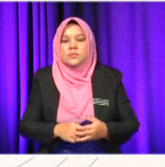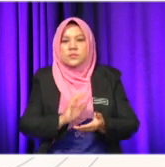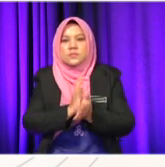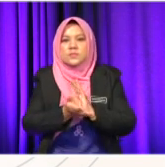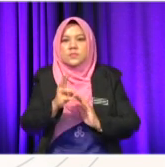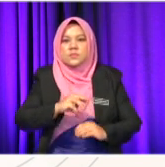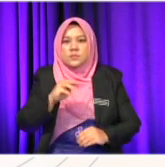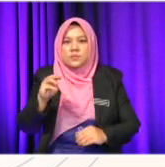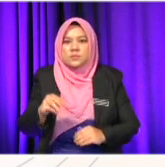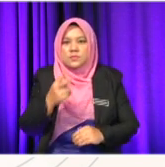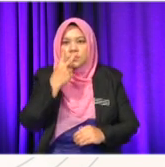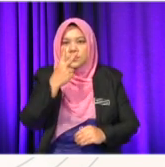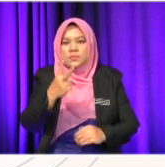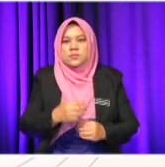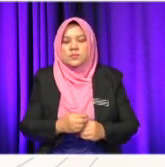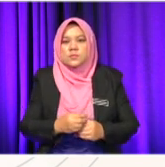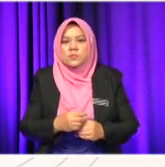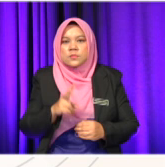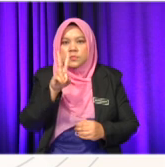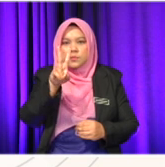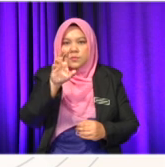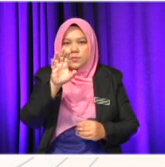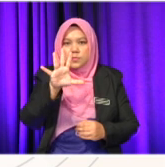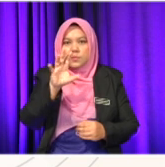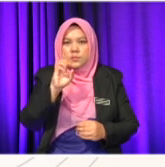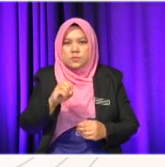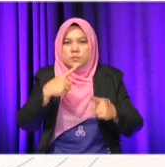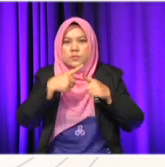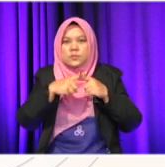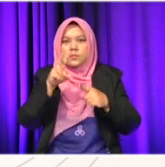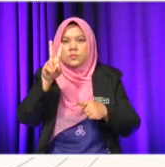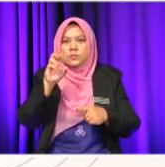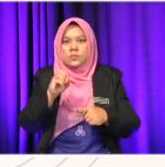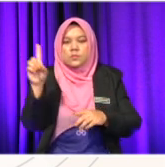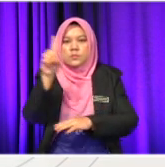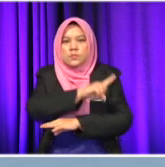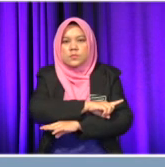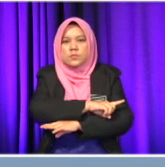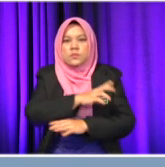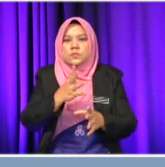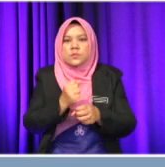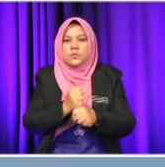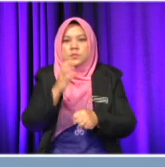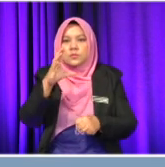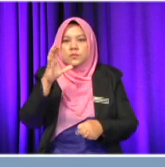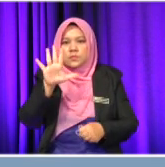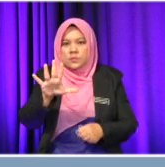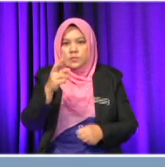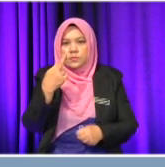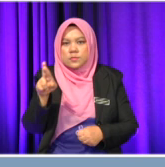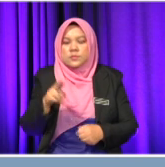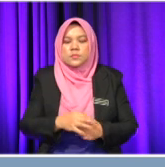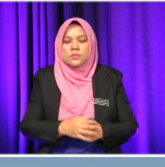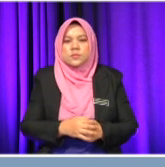kamu tengok 250 kali dengan 20 hari kita akan dapat 5 5.000 oke